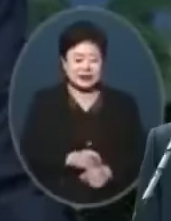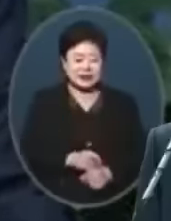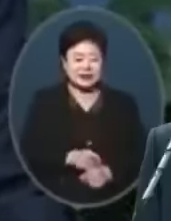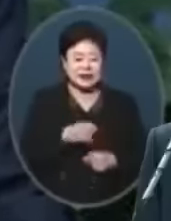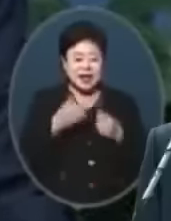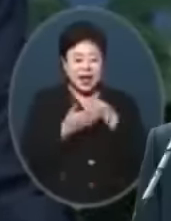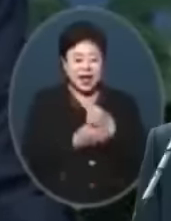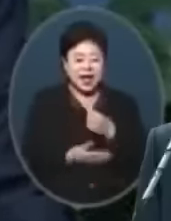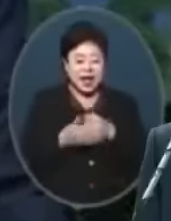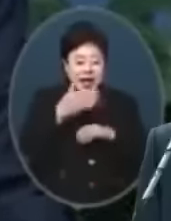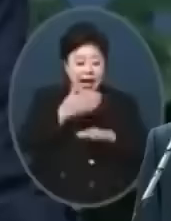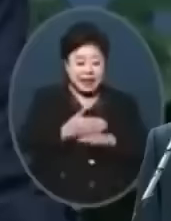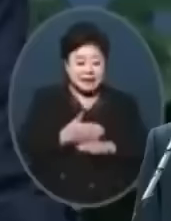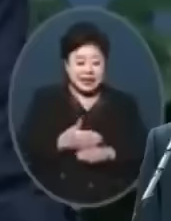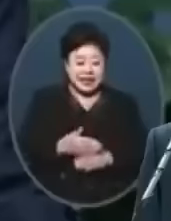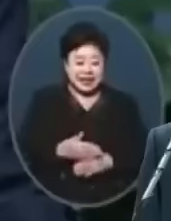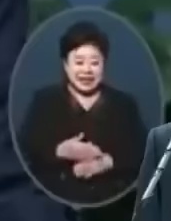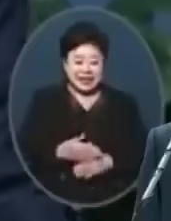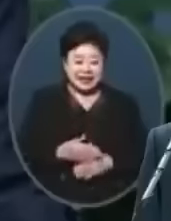감사절을 손꼽아 기다리고